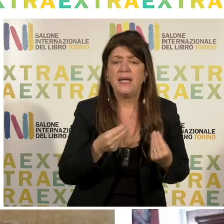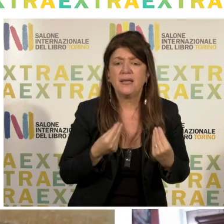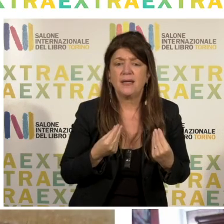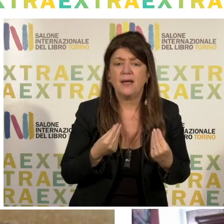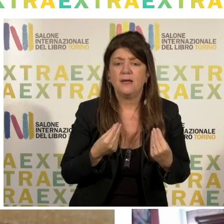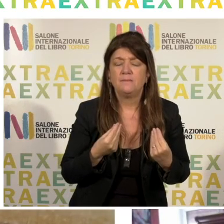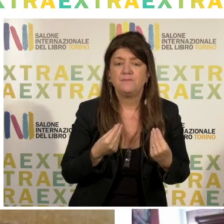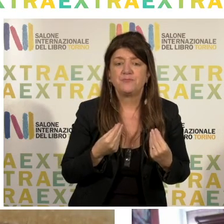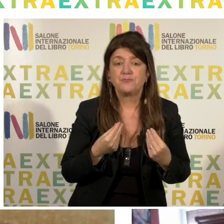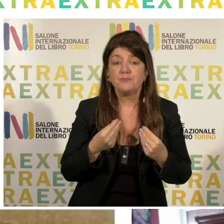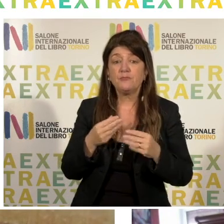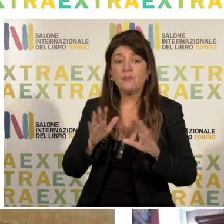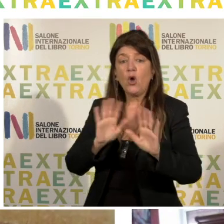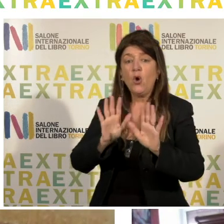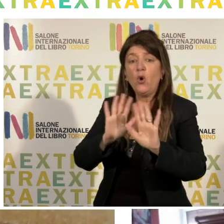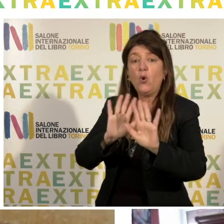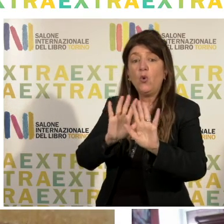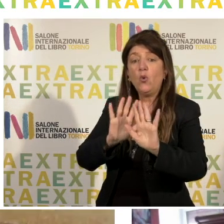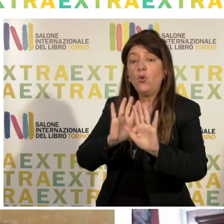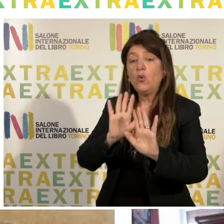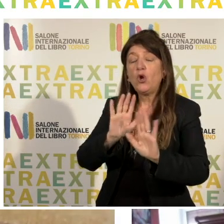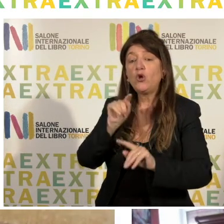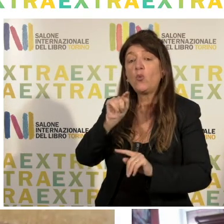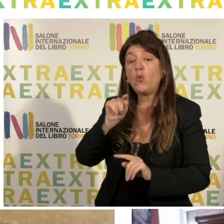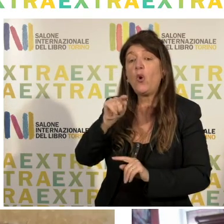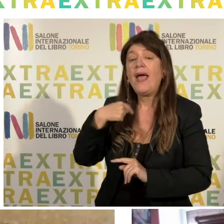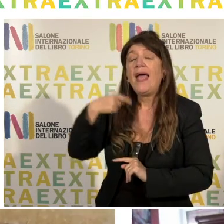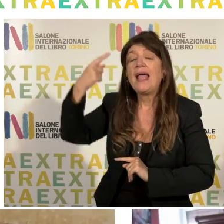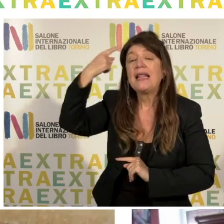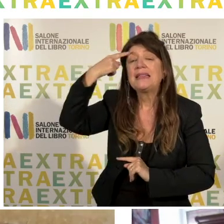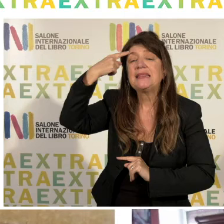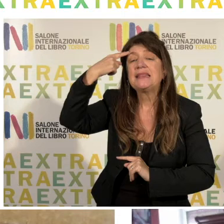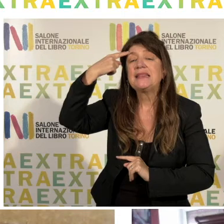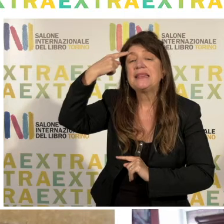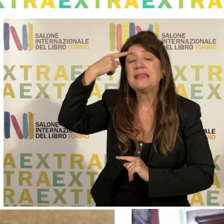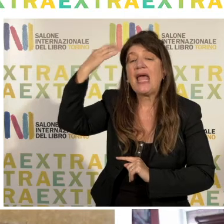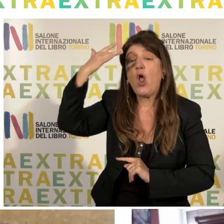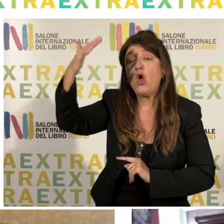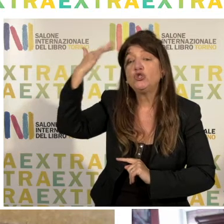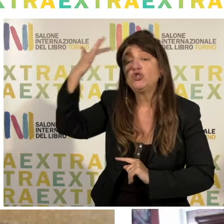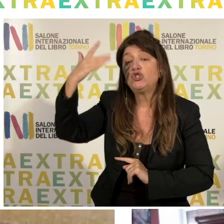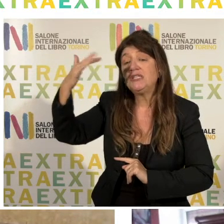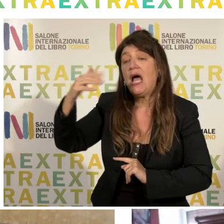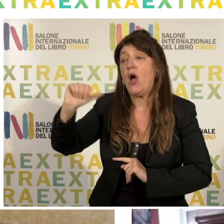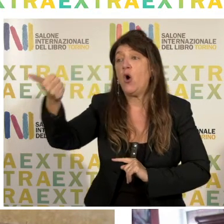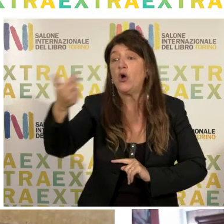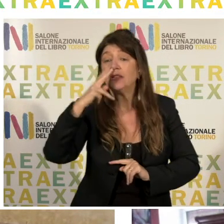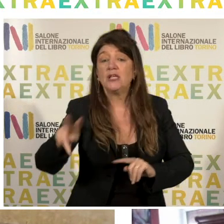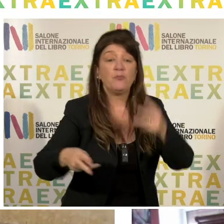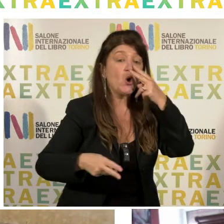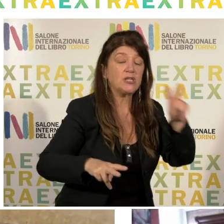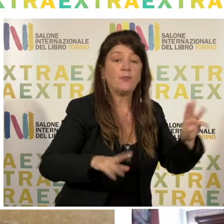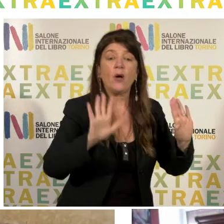nella rivoluzione francese è un'ideologia, una questione di ideologia. I cittadini